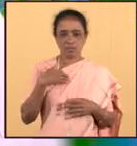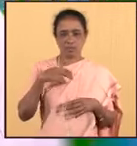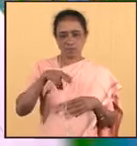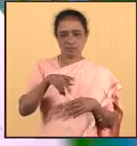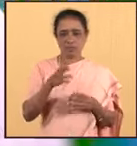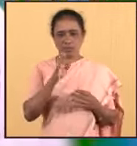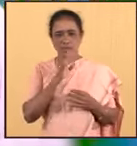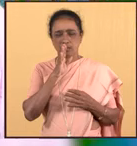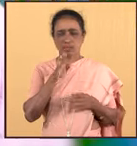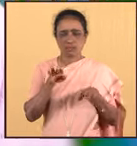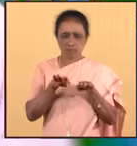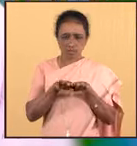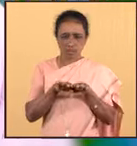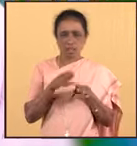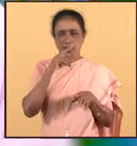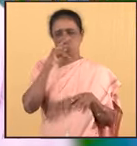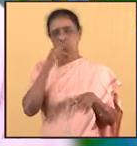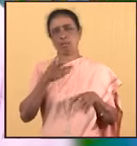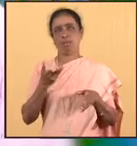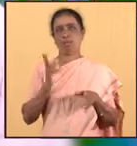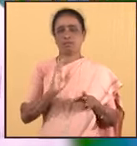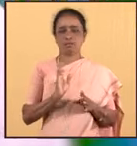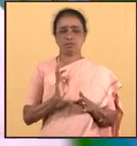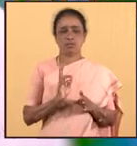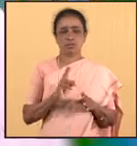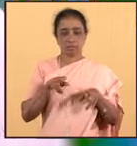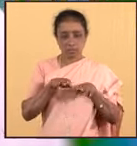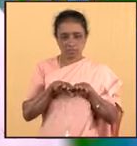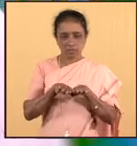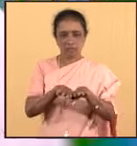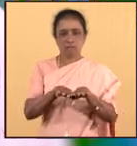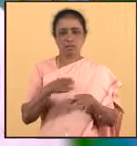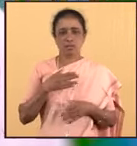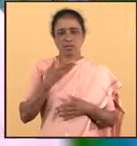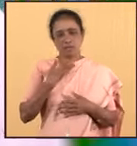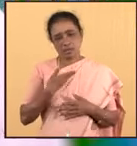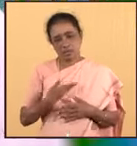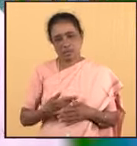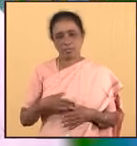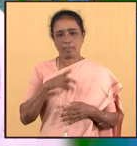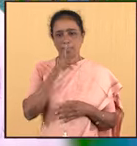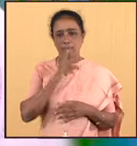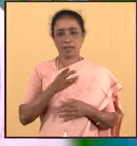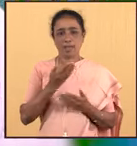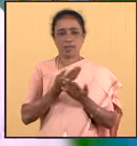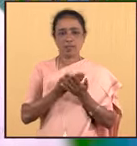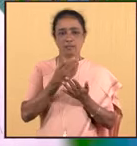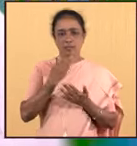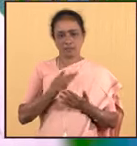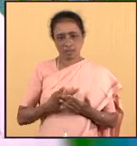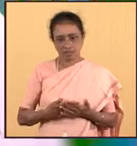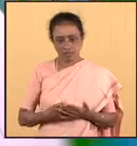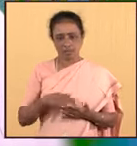என்னது அனைவருக்கும் சமத்துவமாக பழக வேண்டும். நம்மளுக்கு அடுத்ததாக வந்து என்னச்சுன்னா, இறக்க உணவை வளர்க்க வேண்டும்.